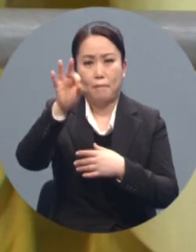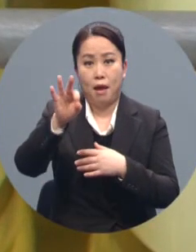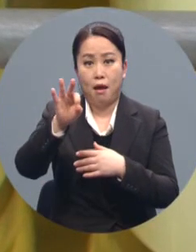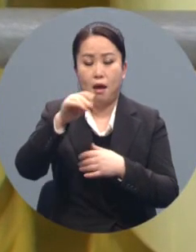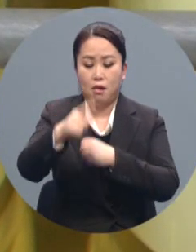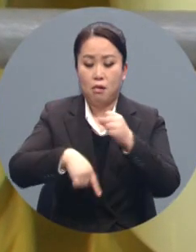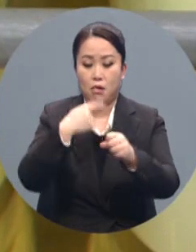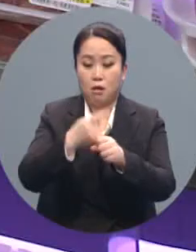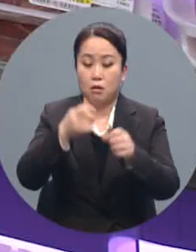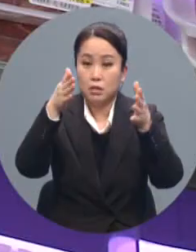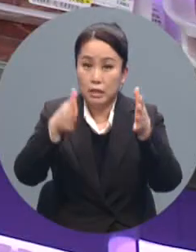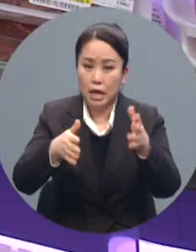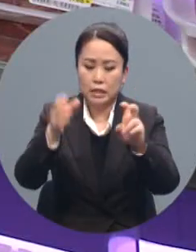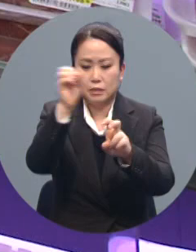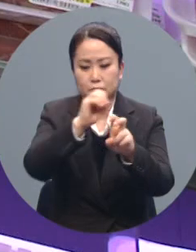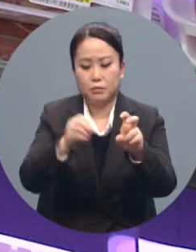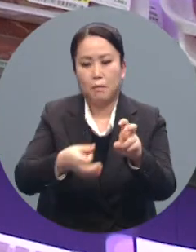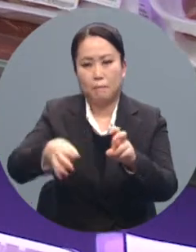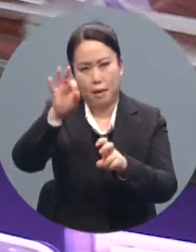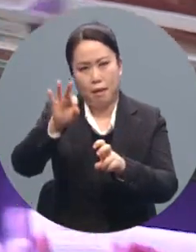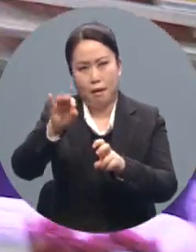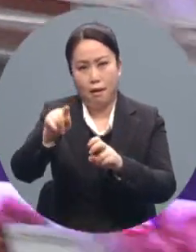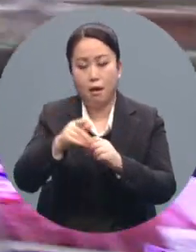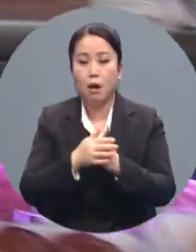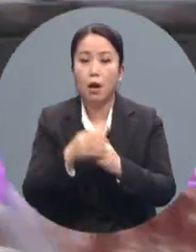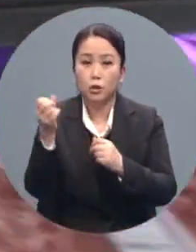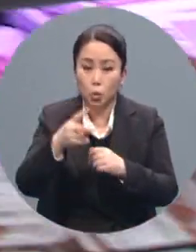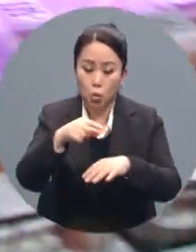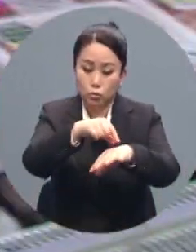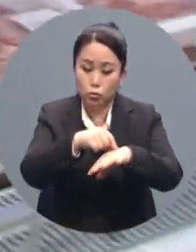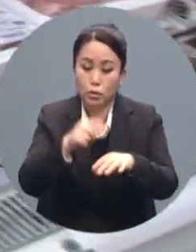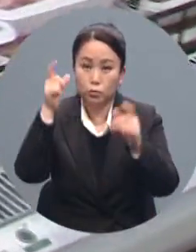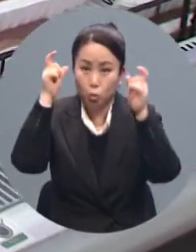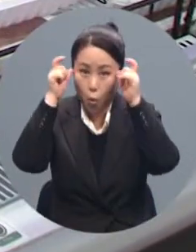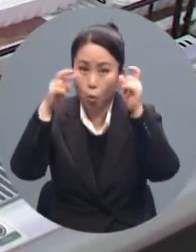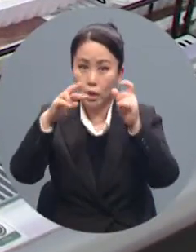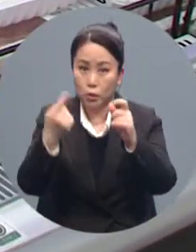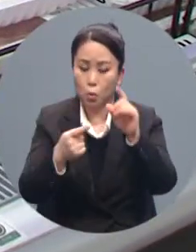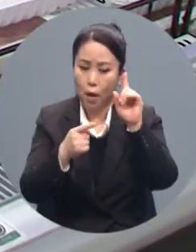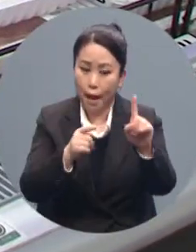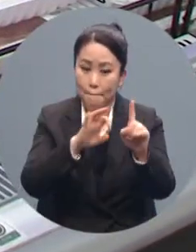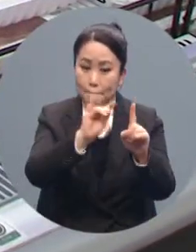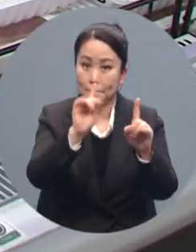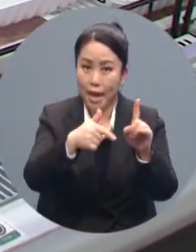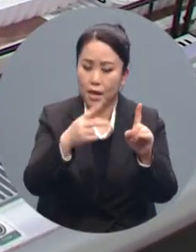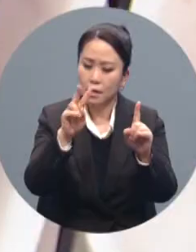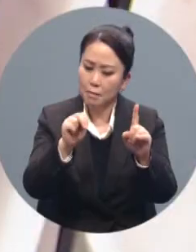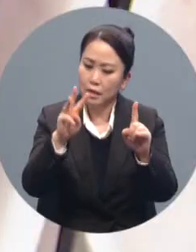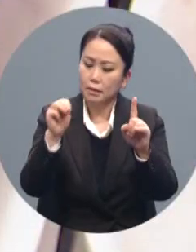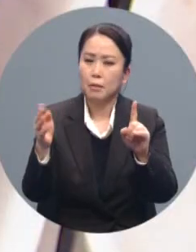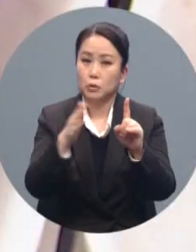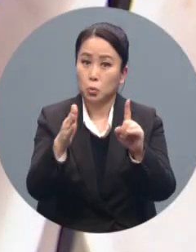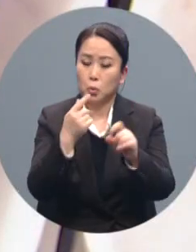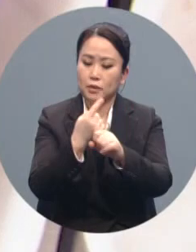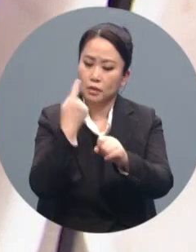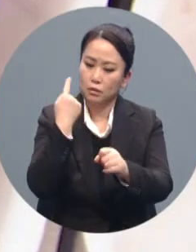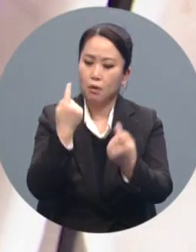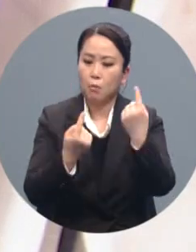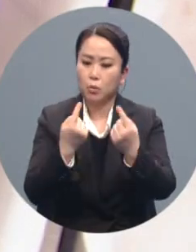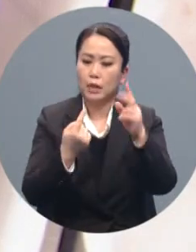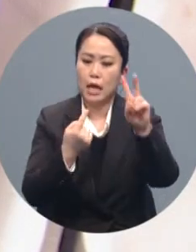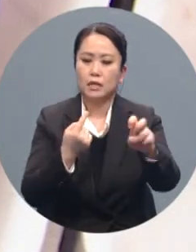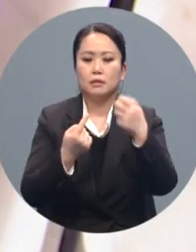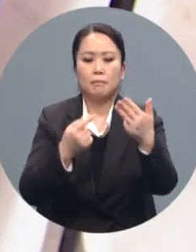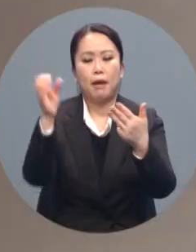넘게 오른 겁니다. 수입산 소고기도 한 팩당 2~3만 원짜리가 즐비합니다. 역시 지난해보다 28%나